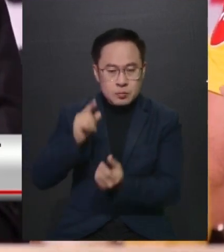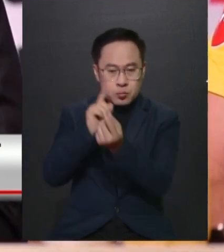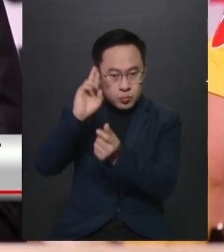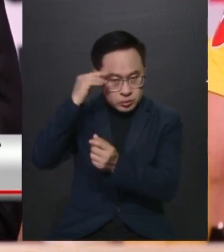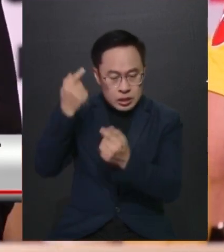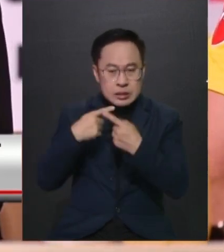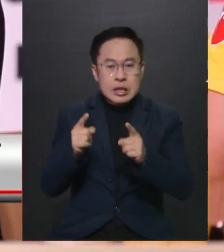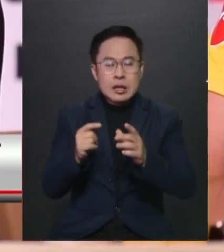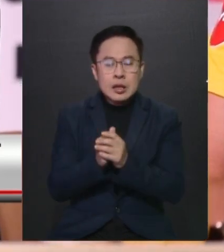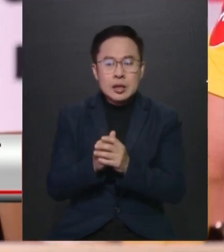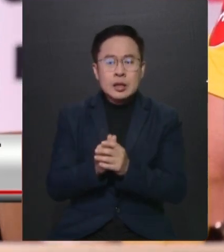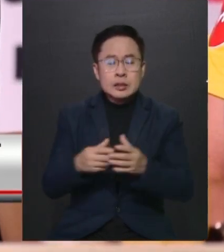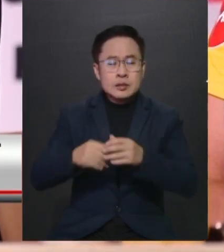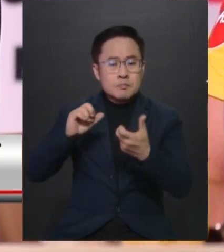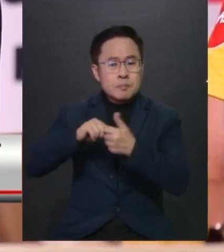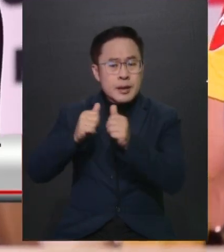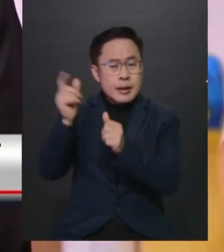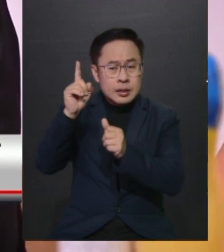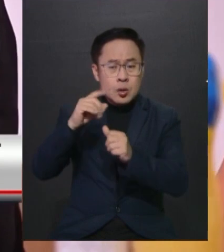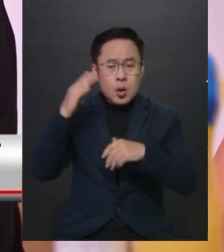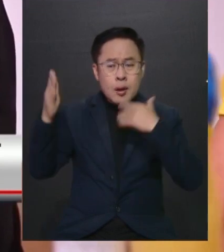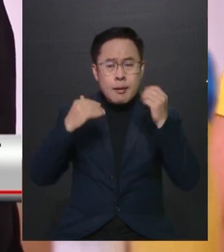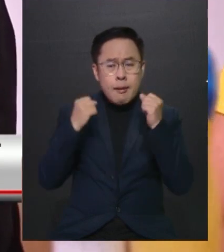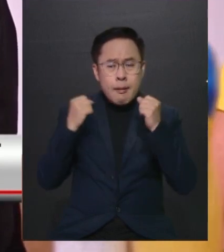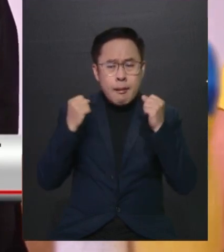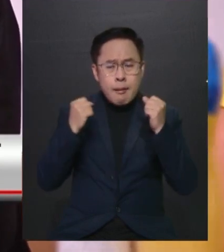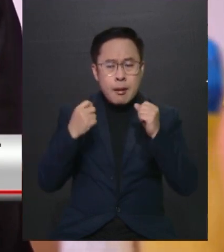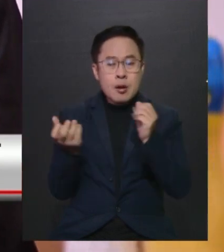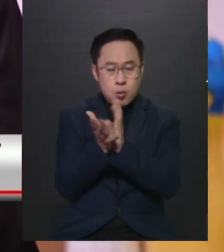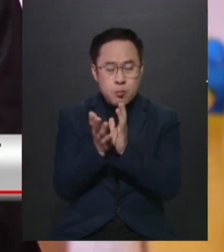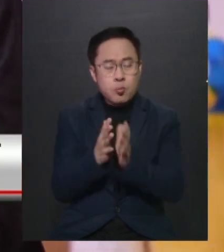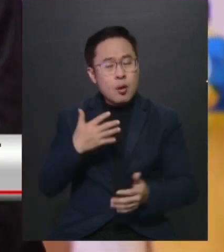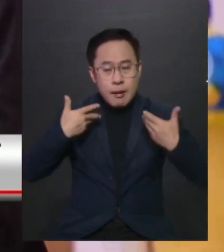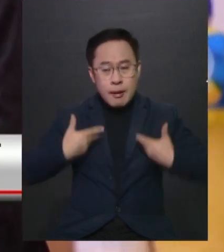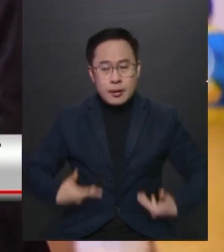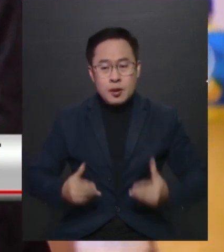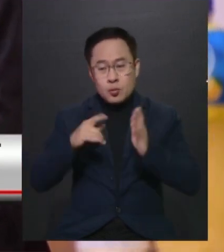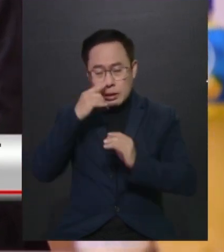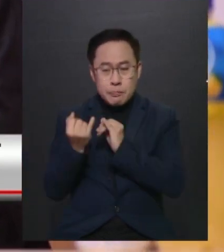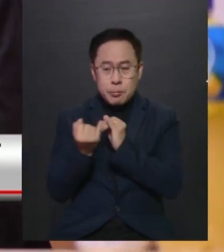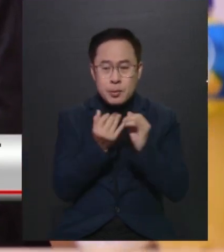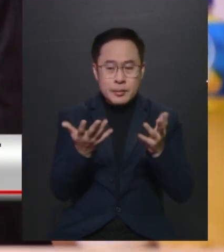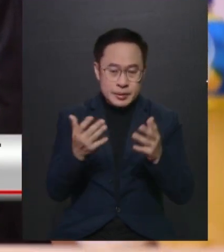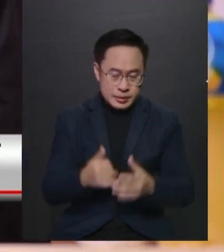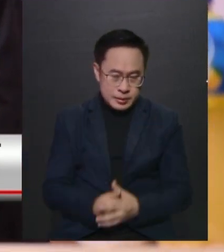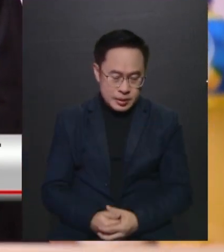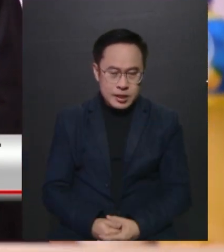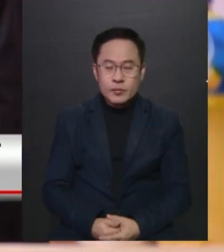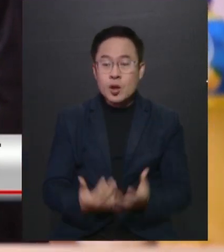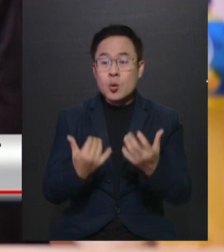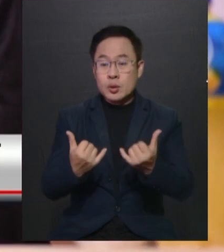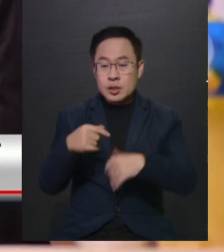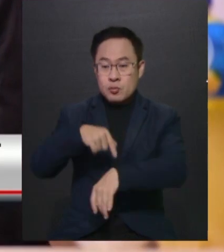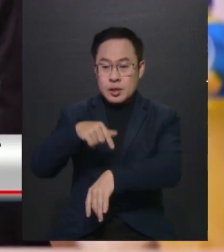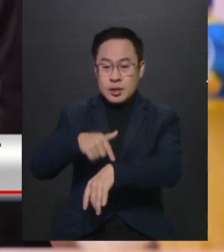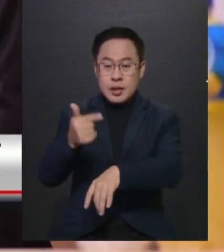ครับซึ่งนี่ก็เป็นความพร้อมของทีมชาติไทยนะฮะโดยโปรแกรมนัดวันนี้นะครับเราจะเจอกับเอสโตเนียครับที่สนามอาร์เลคอกอารีน